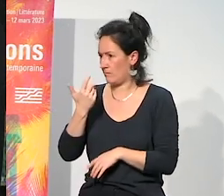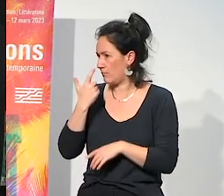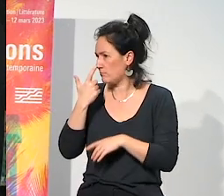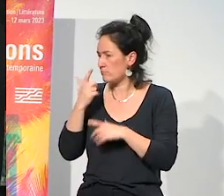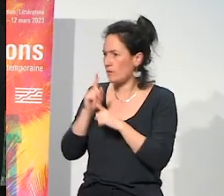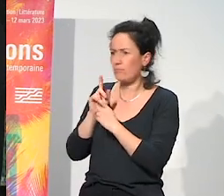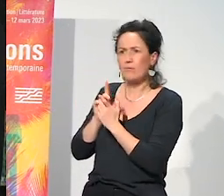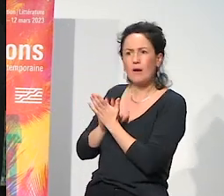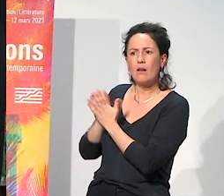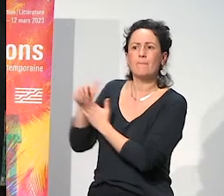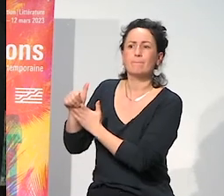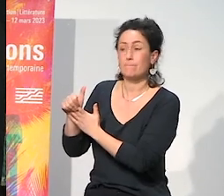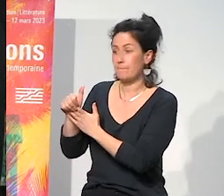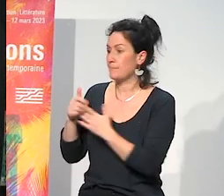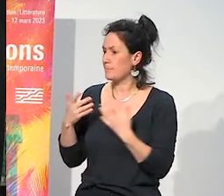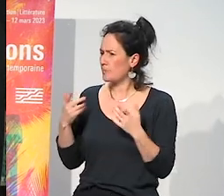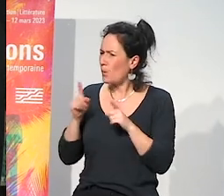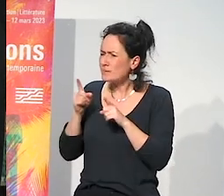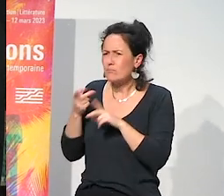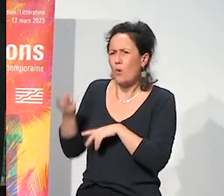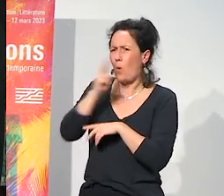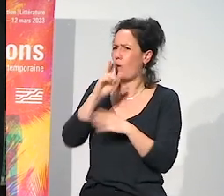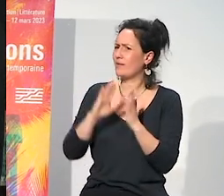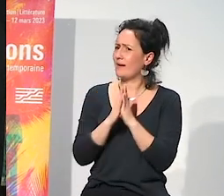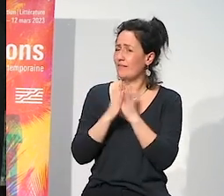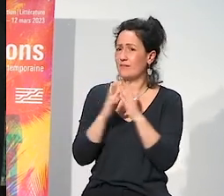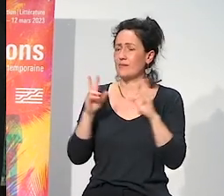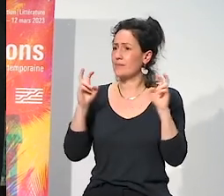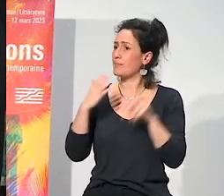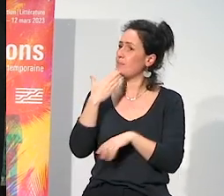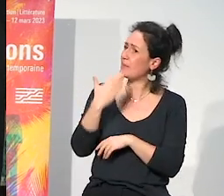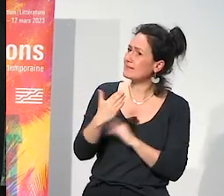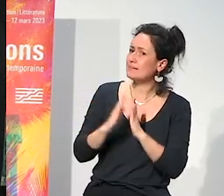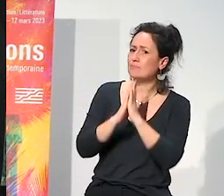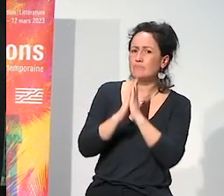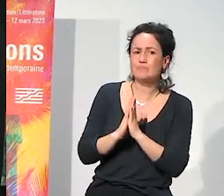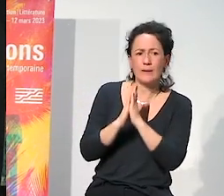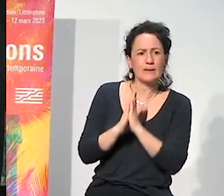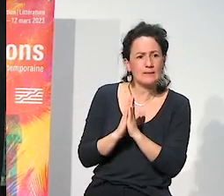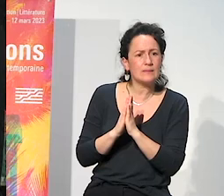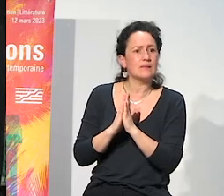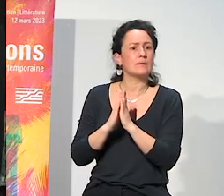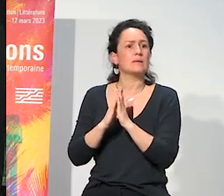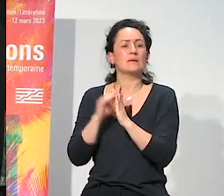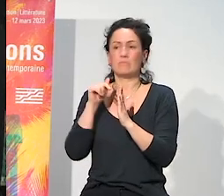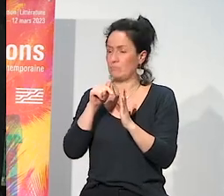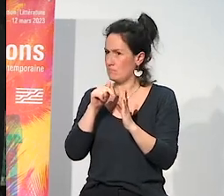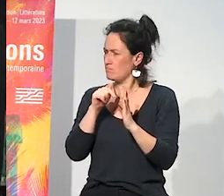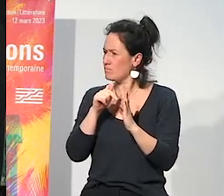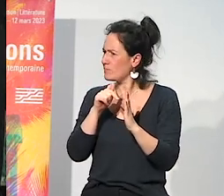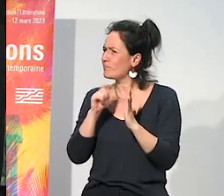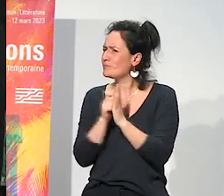emprise. Celui encore d'avant, Merci Marie Paty, en 2017, qui mettait, enfin, vous abordiez